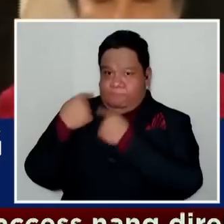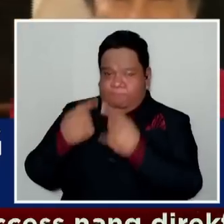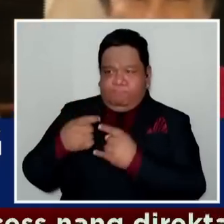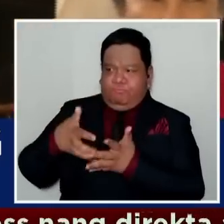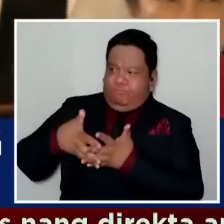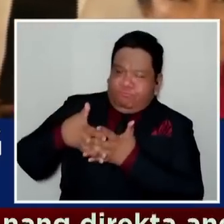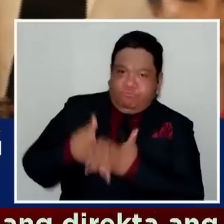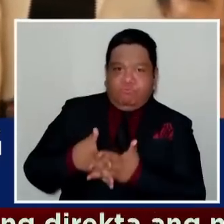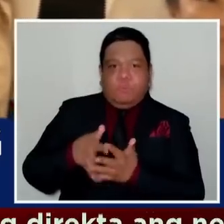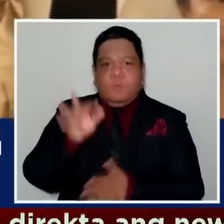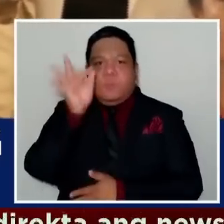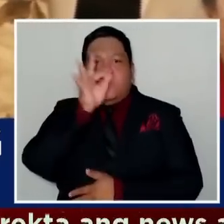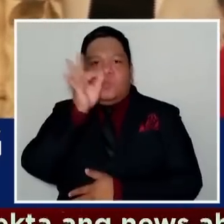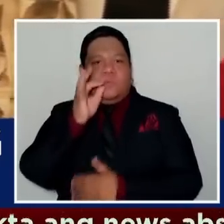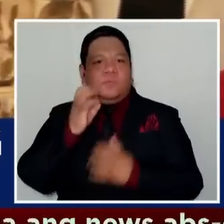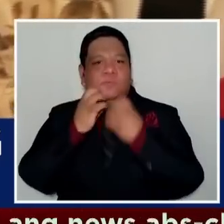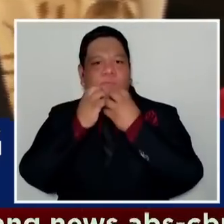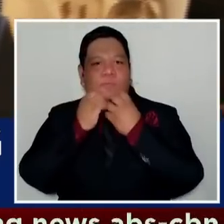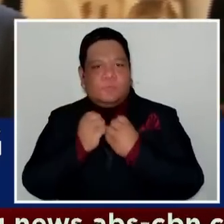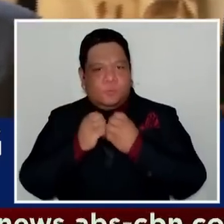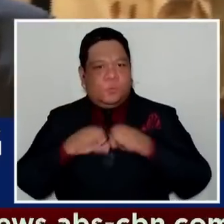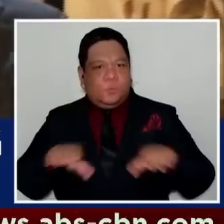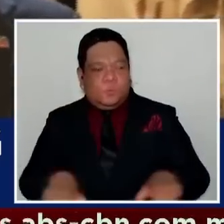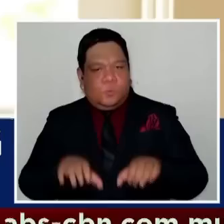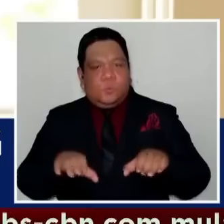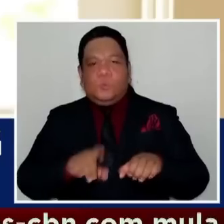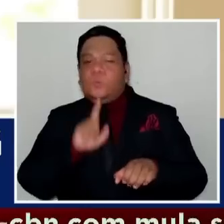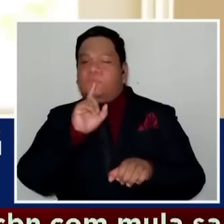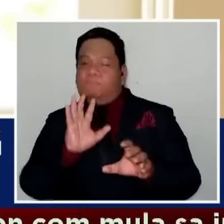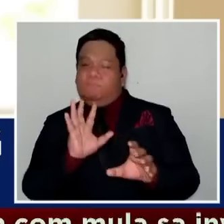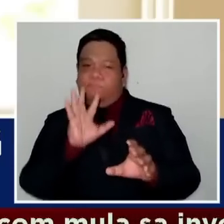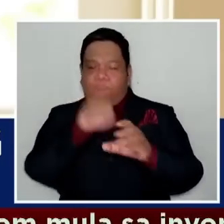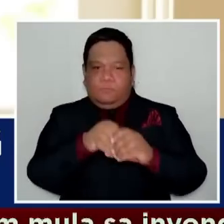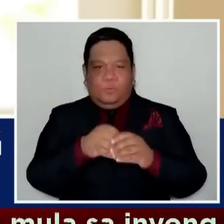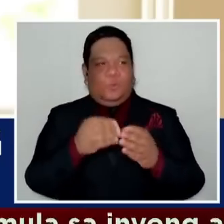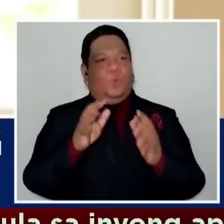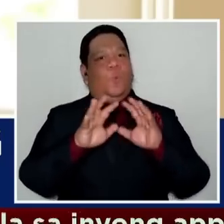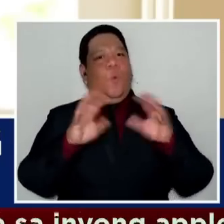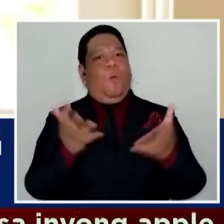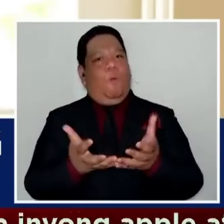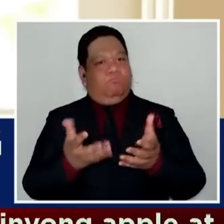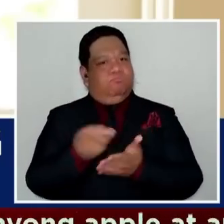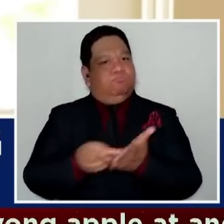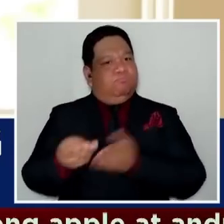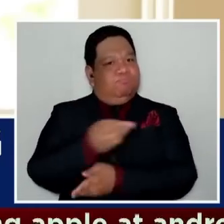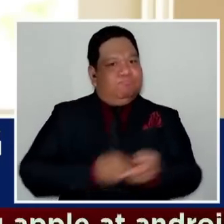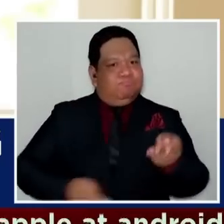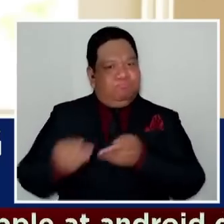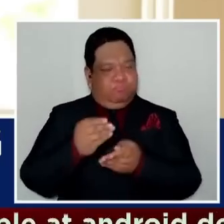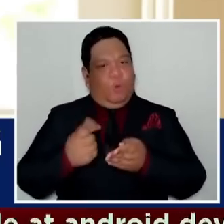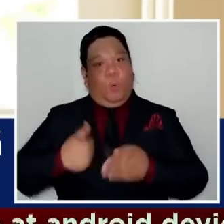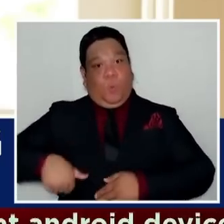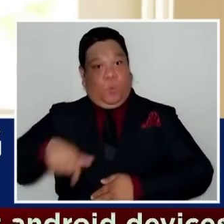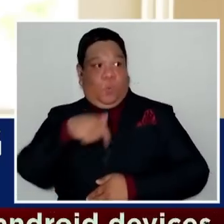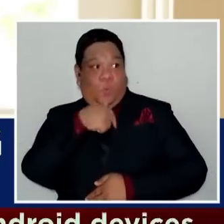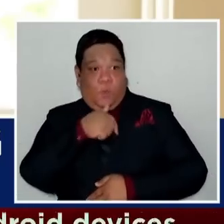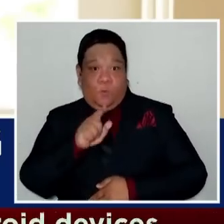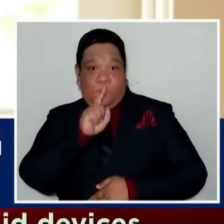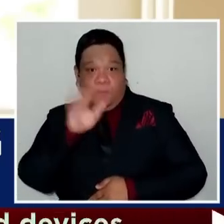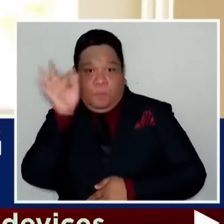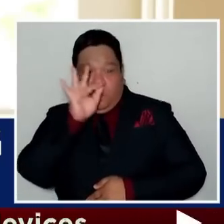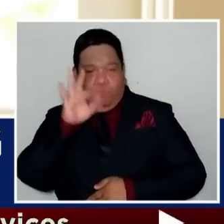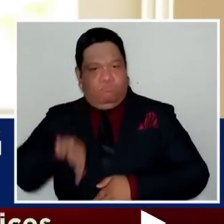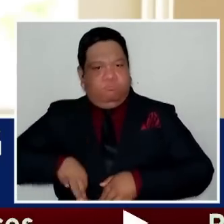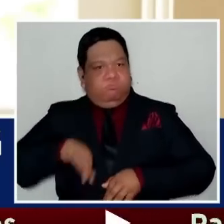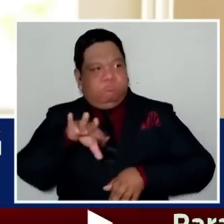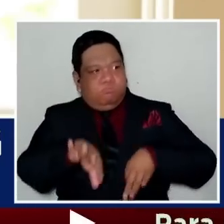worker. We are an active member of the global economy, and we are participating and contributing to the